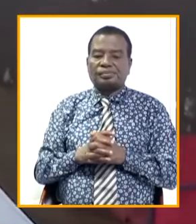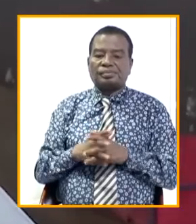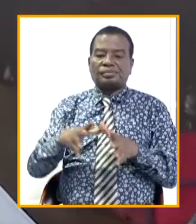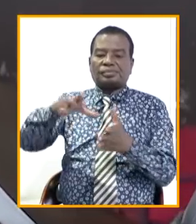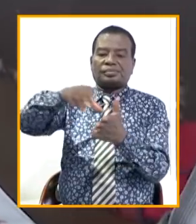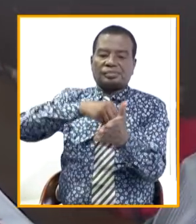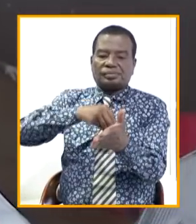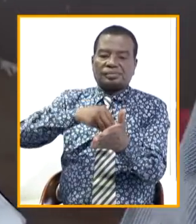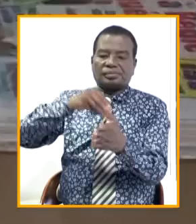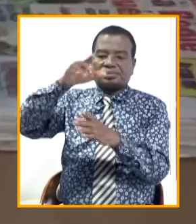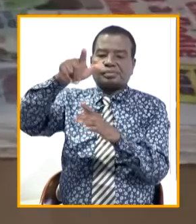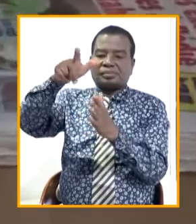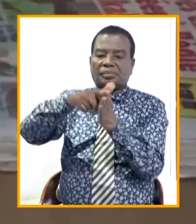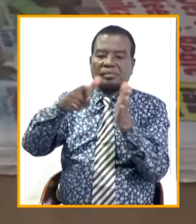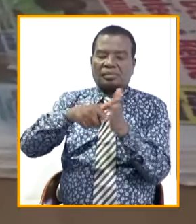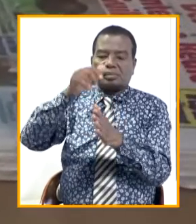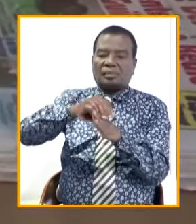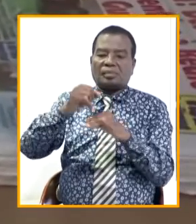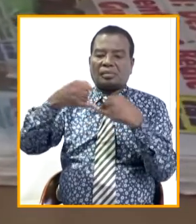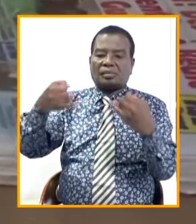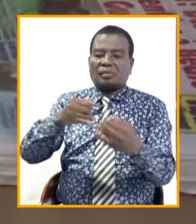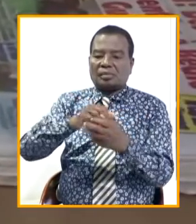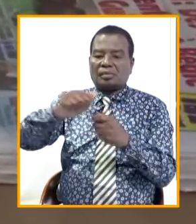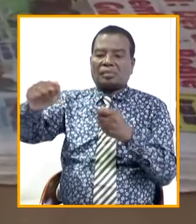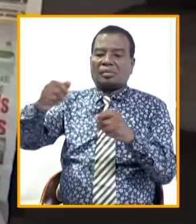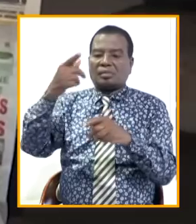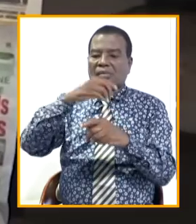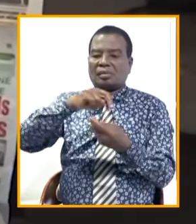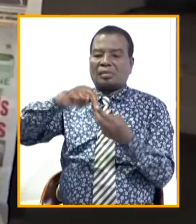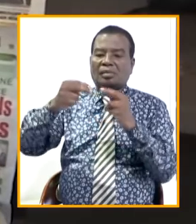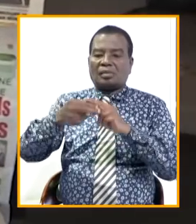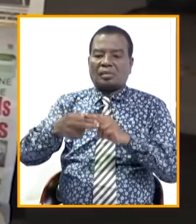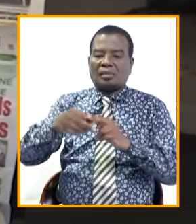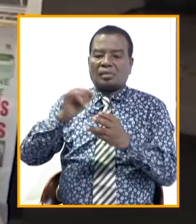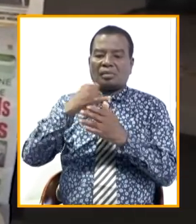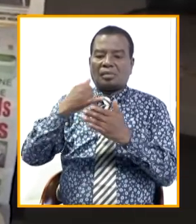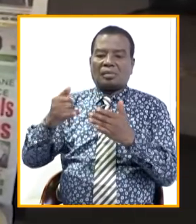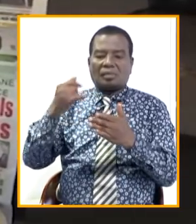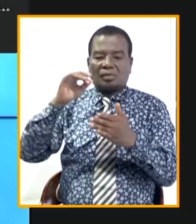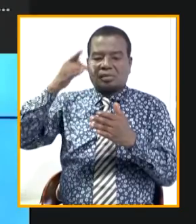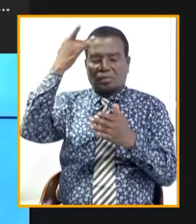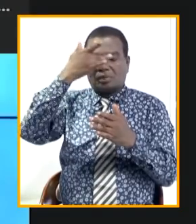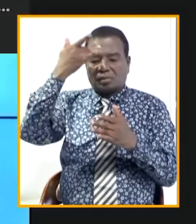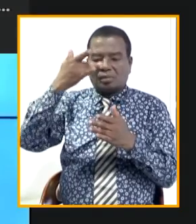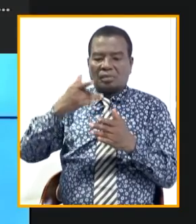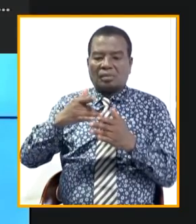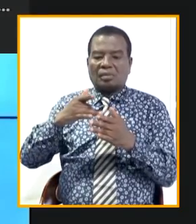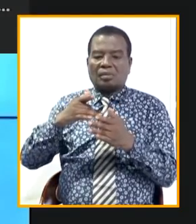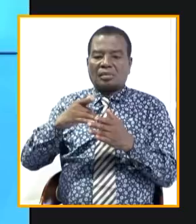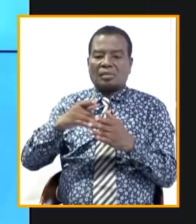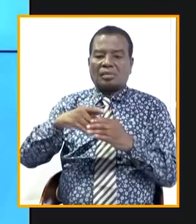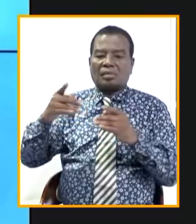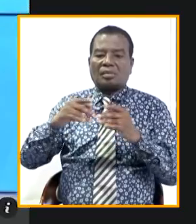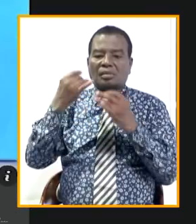l'imprimé, la loi sur la presse s'étend depuis 2022 au numérique. Celle-ci concerne l'entièreté des